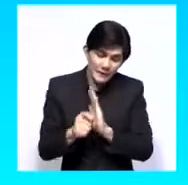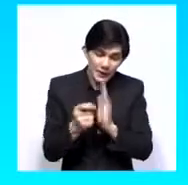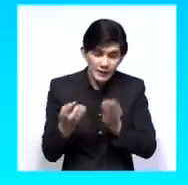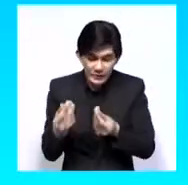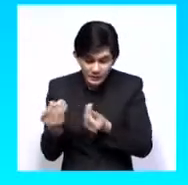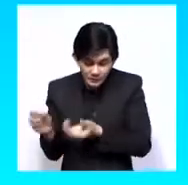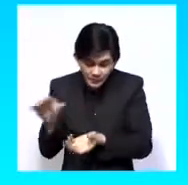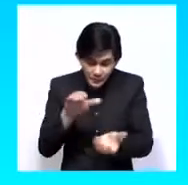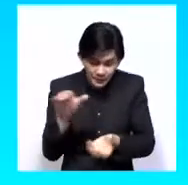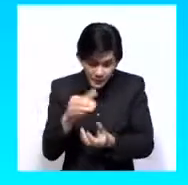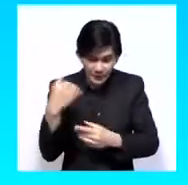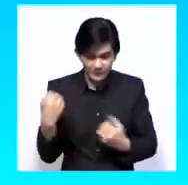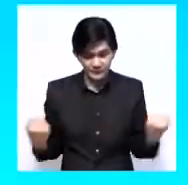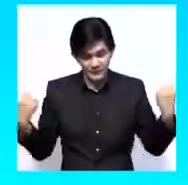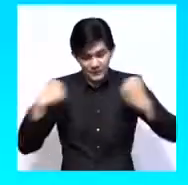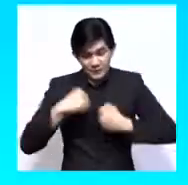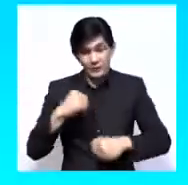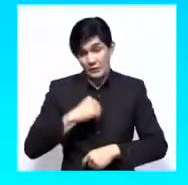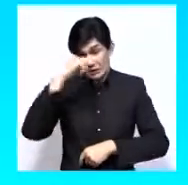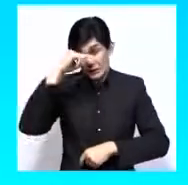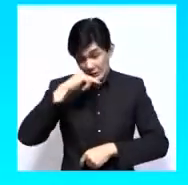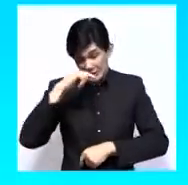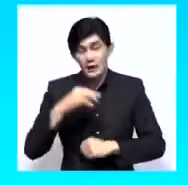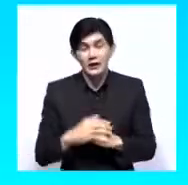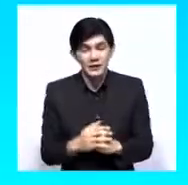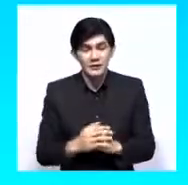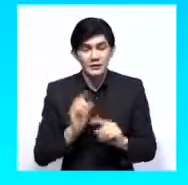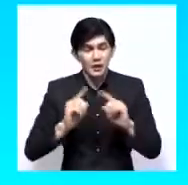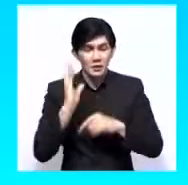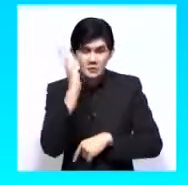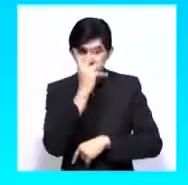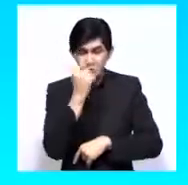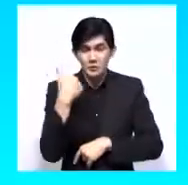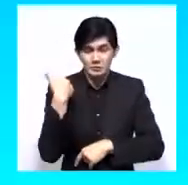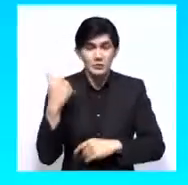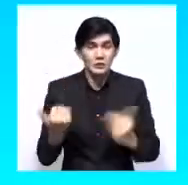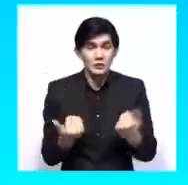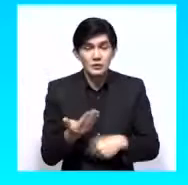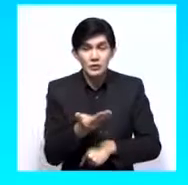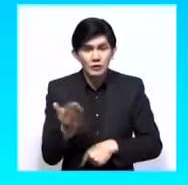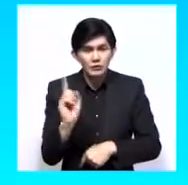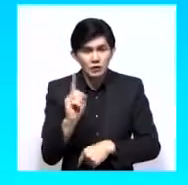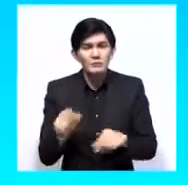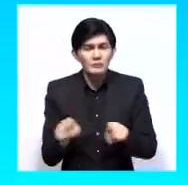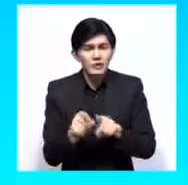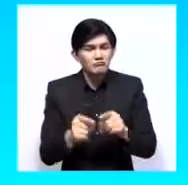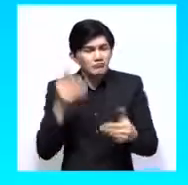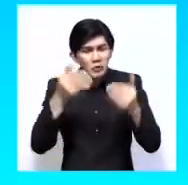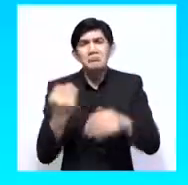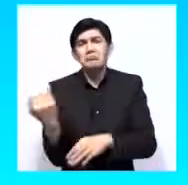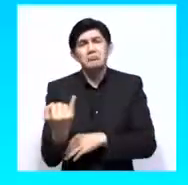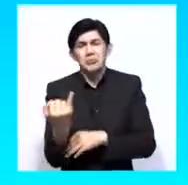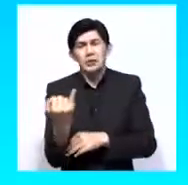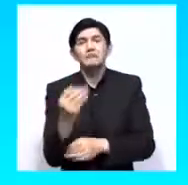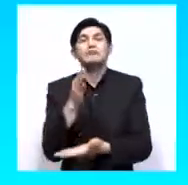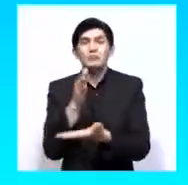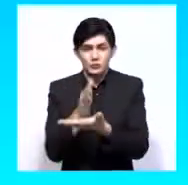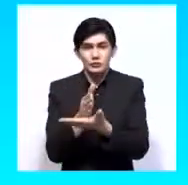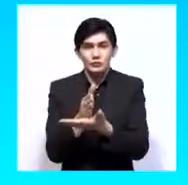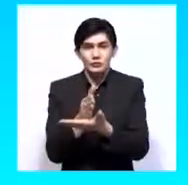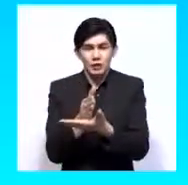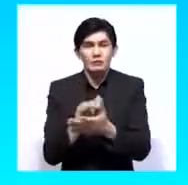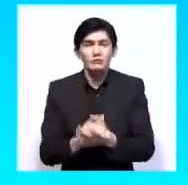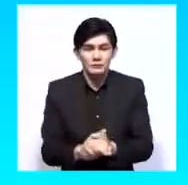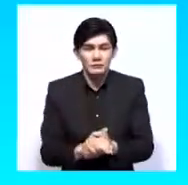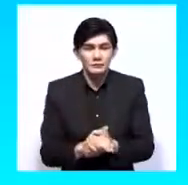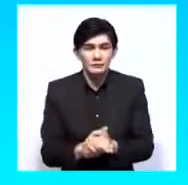ทรายเข้าวัดและการแต่งกายด้วยชุดไทยชุดผ้าพื้นเมืองที่งดงามแล้วนะคะขอให้ละเว้นกิจกรรมที่ไม่ส่งเสริมภาพลักษณ์และการ